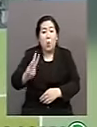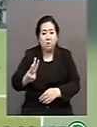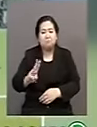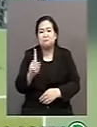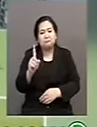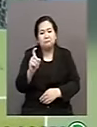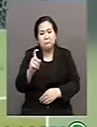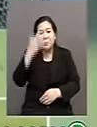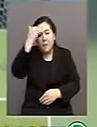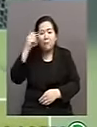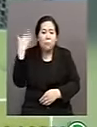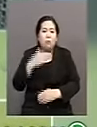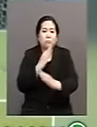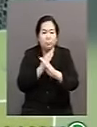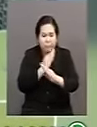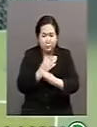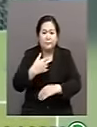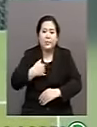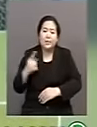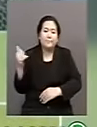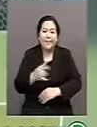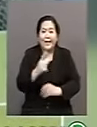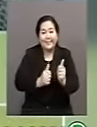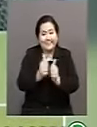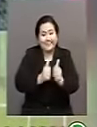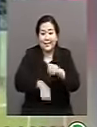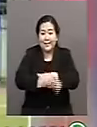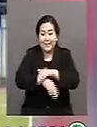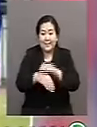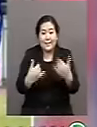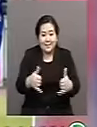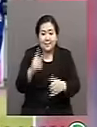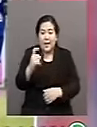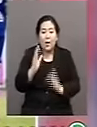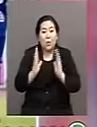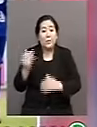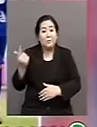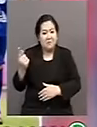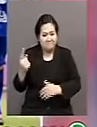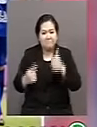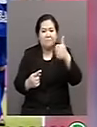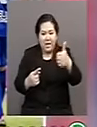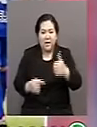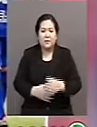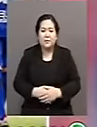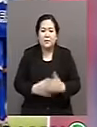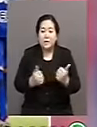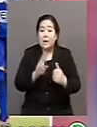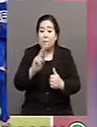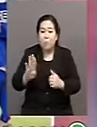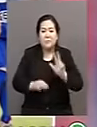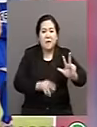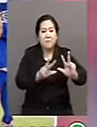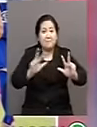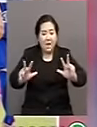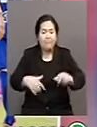หลังจากติดโทษแบนจากนัดที่แล้วนะครับอย่างไรก็ตามตำแหน่งอื่นยังพร้อมลงสนาม 11ตัวจริงที่ข้ามมาจลงสนาม 433วันนี้ผู้รักษา